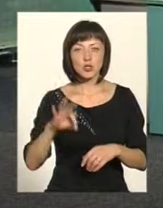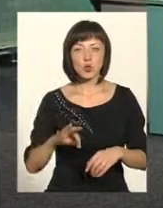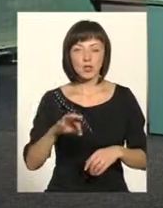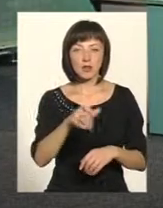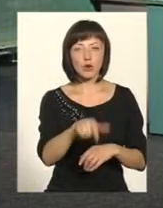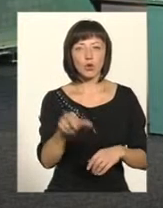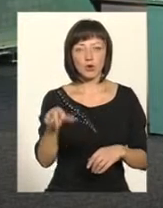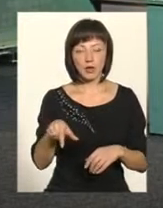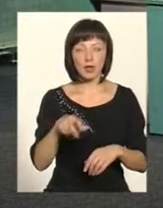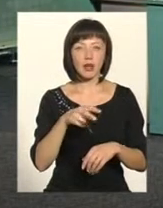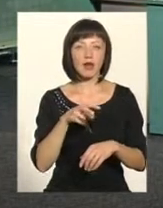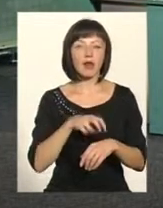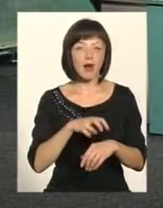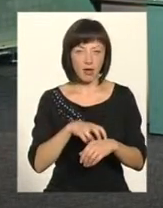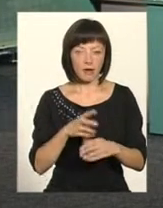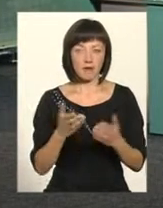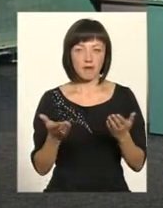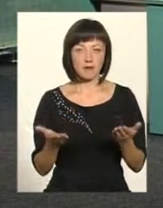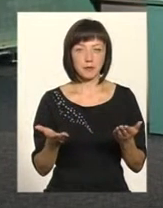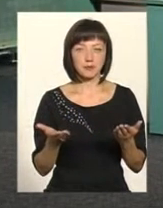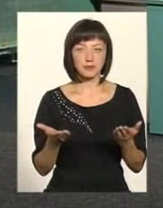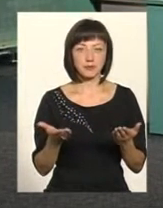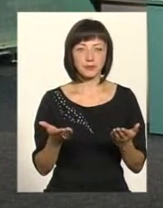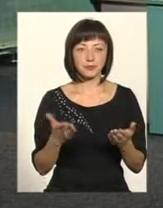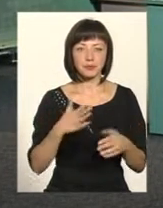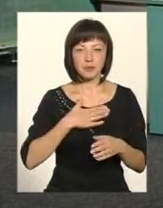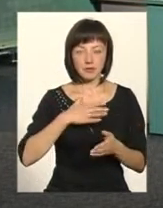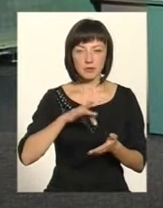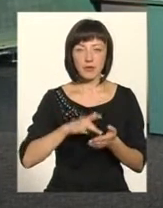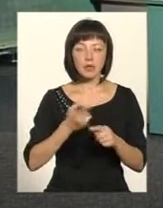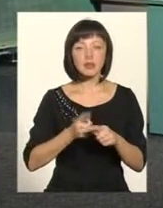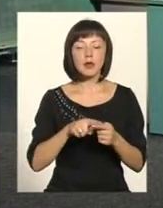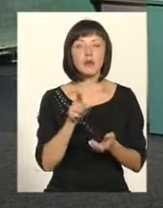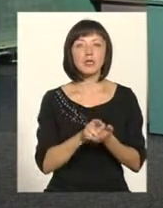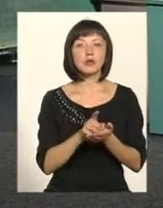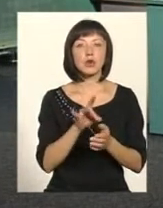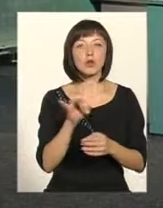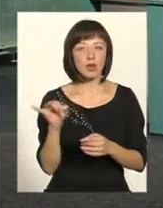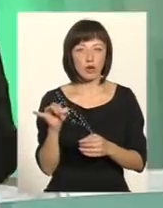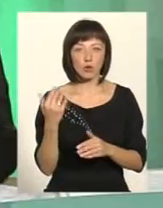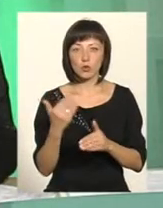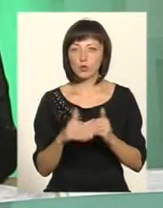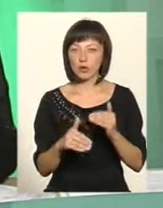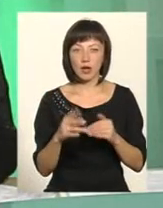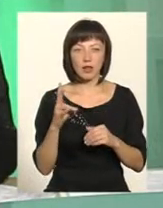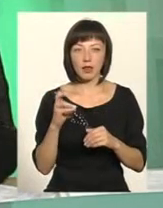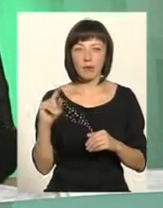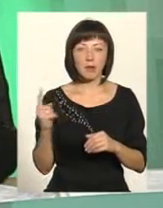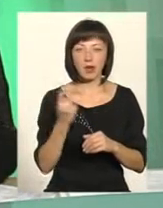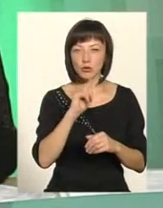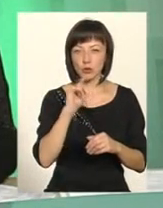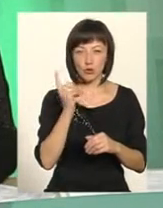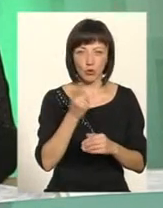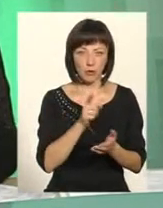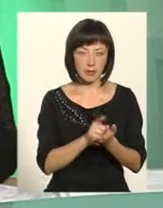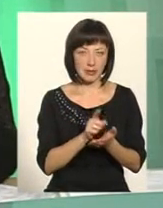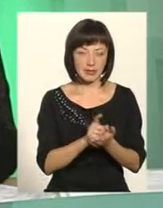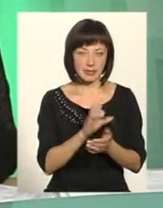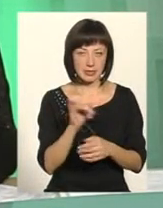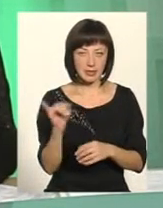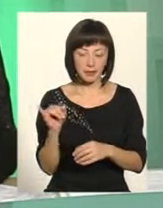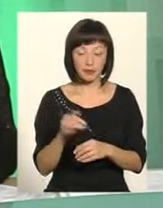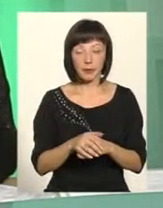кадрів лікарських в центрі – це пенсіонери. І це пенсіонери вже не першого року пенсії, розумієте? Тобто,